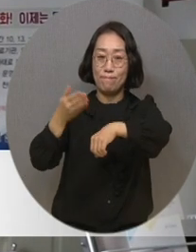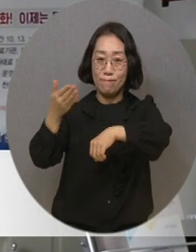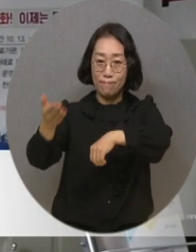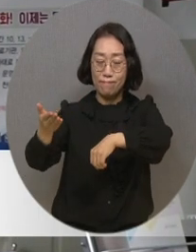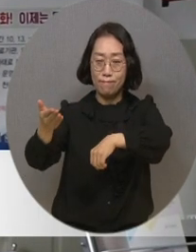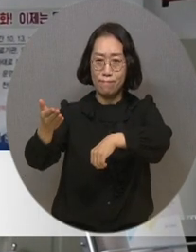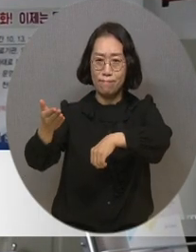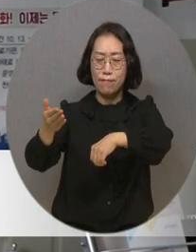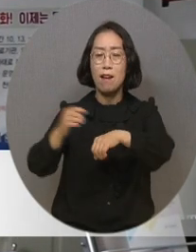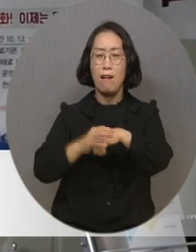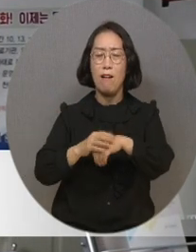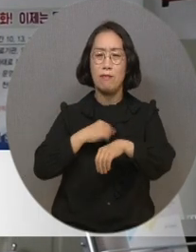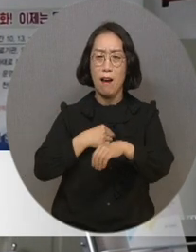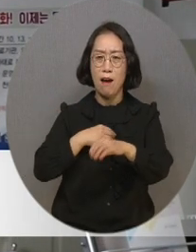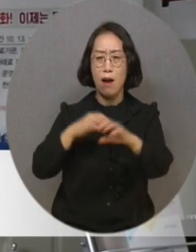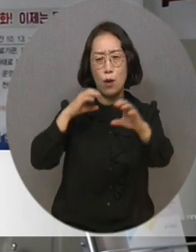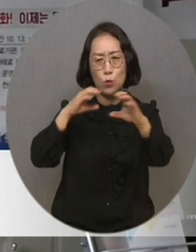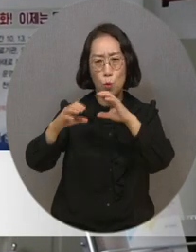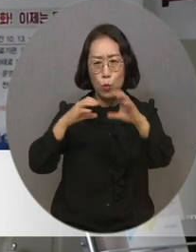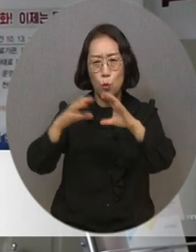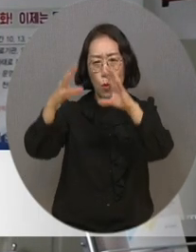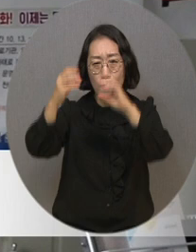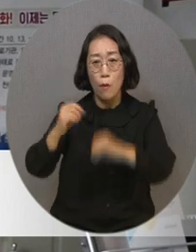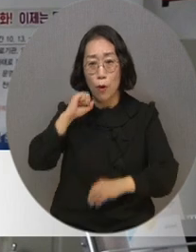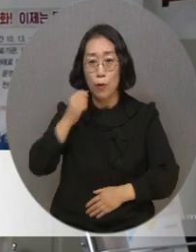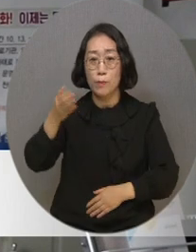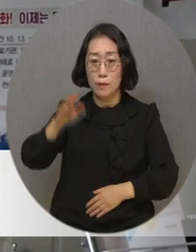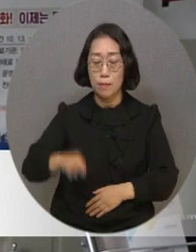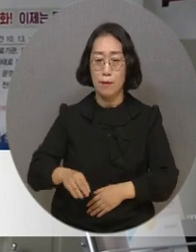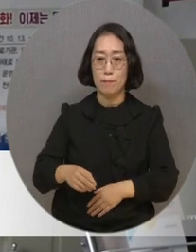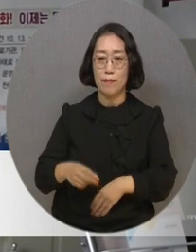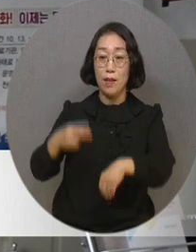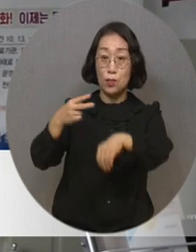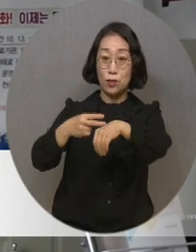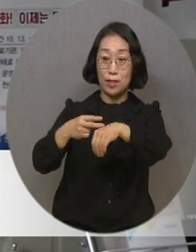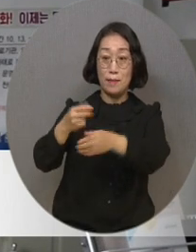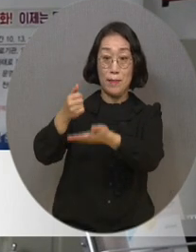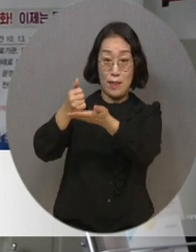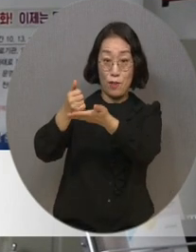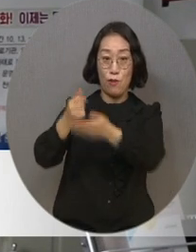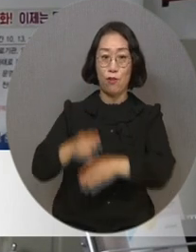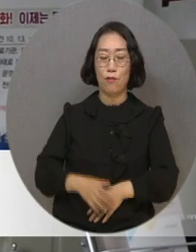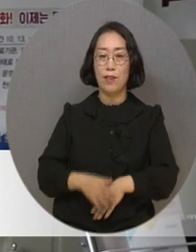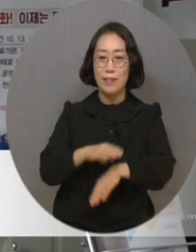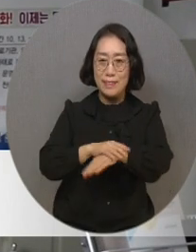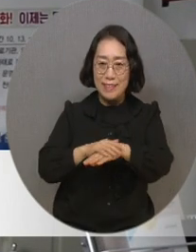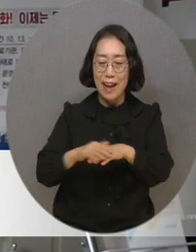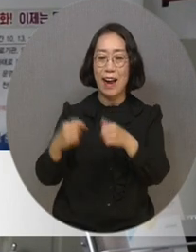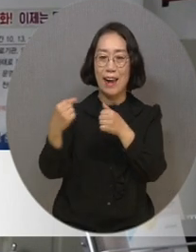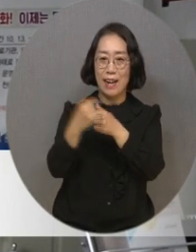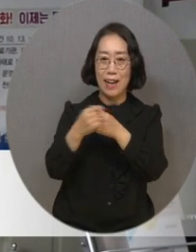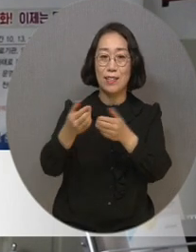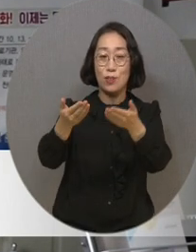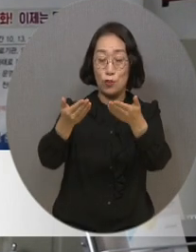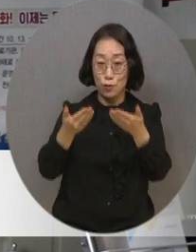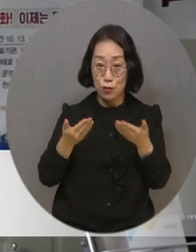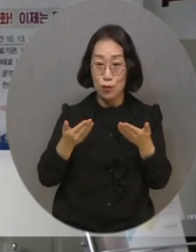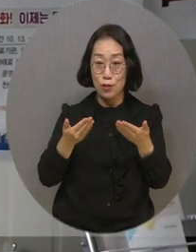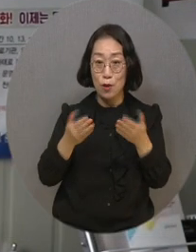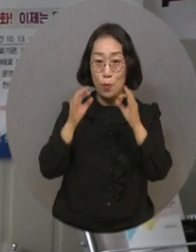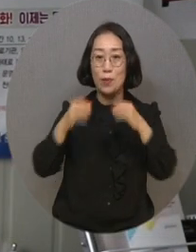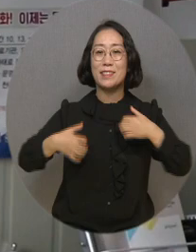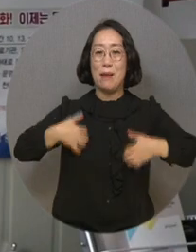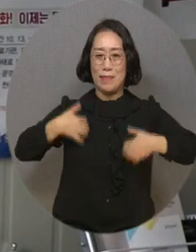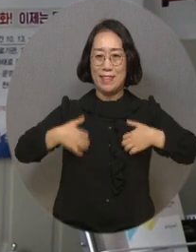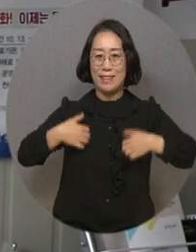소통이 안 되지만 저는 그 간사님께서 수어를 가르치고 재미있어요.